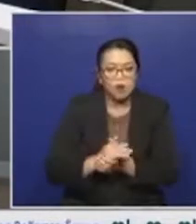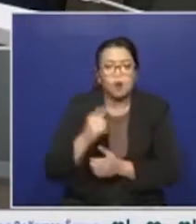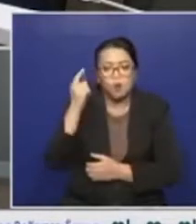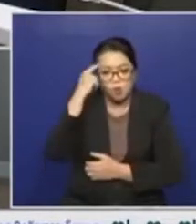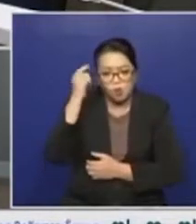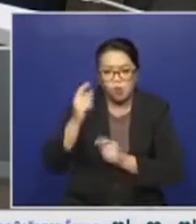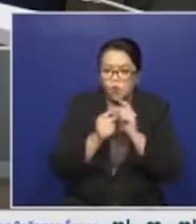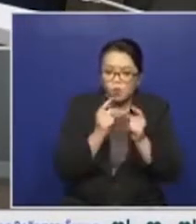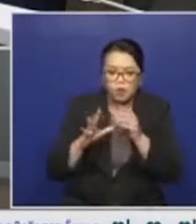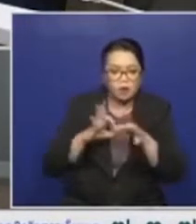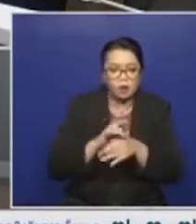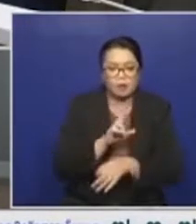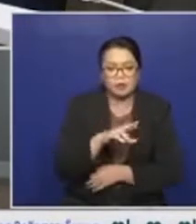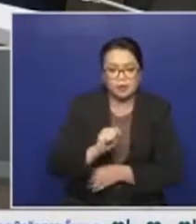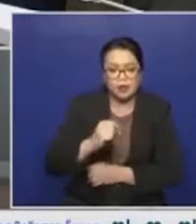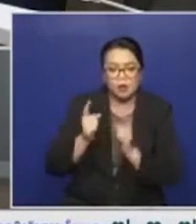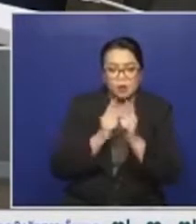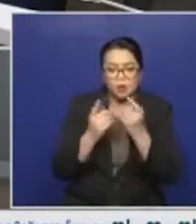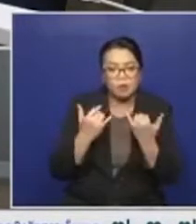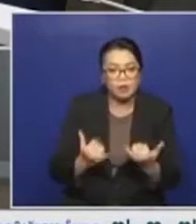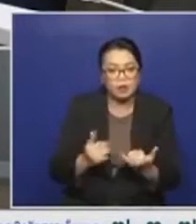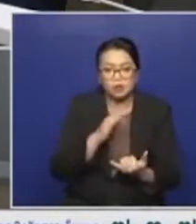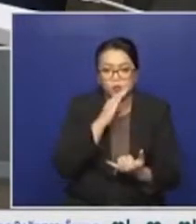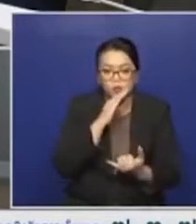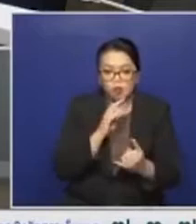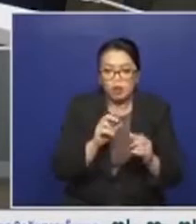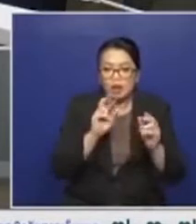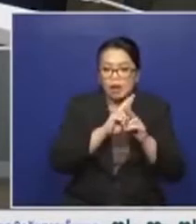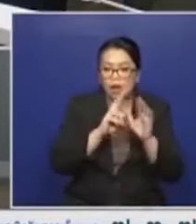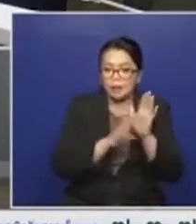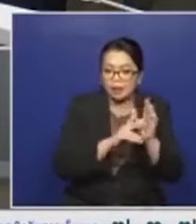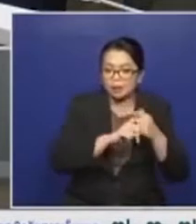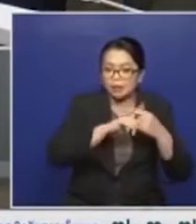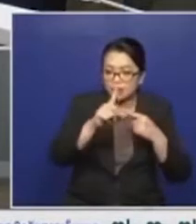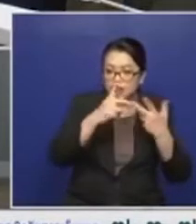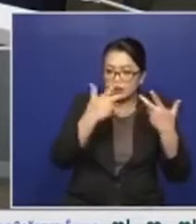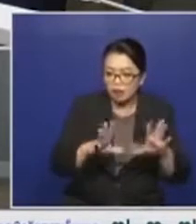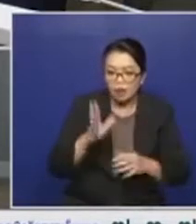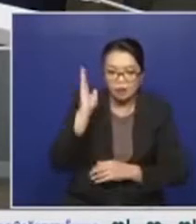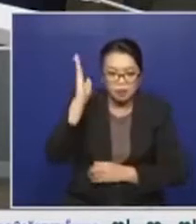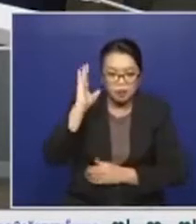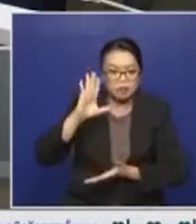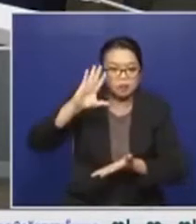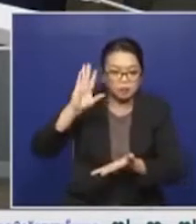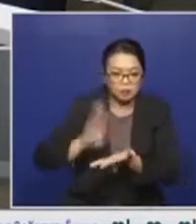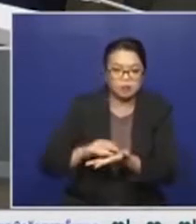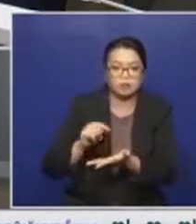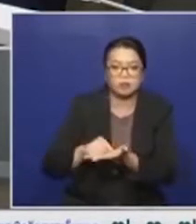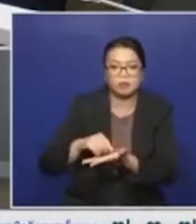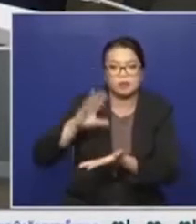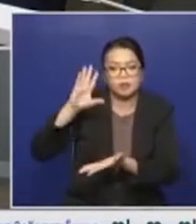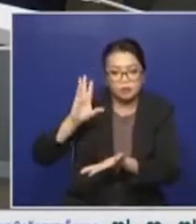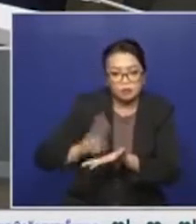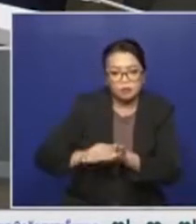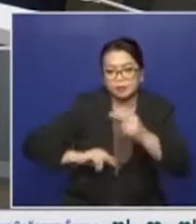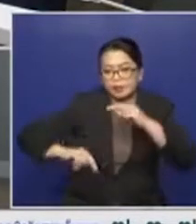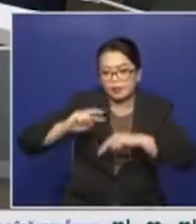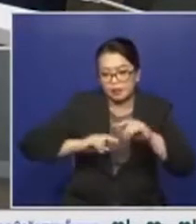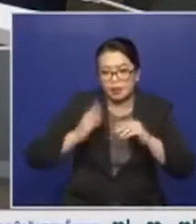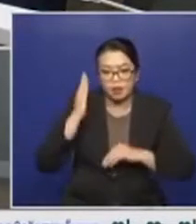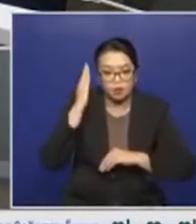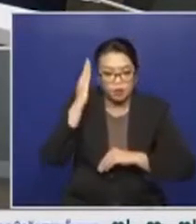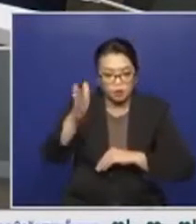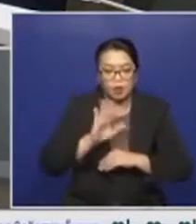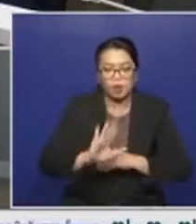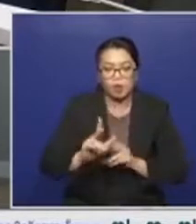พวกเราพูดคุยกันในสภาครั้งนี้ถ้าหากกันผ่านวาระ 1ไปได้จริงที่พวกเราที่ปลายจะถูกบรรจุและเป็นพิกัดเป็นการพิจารณาต่อไป